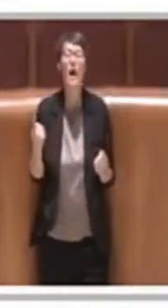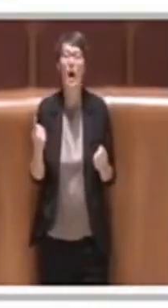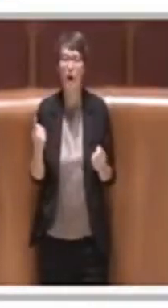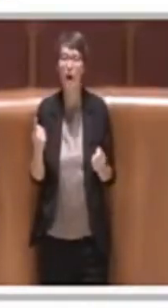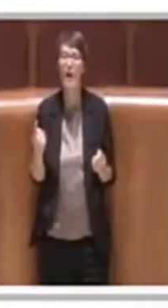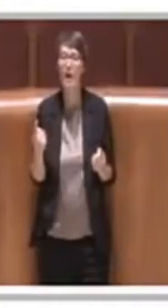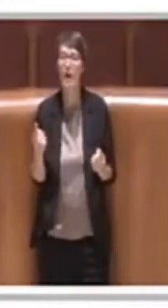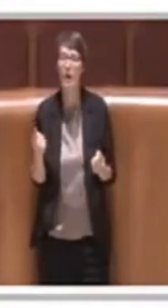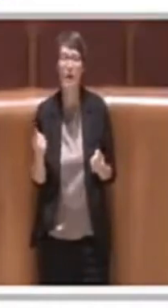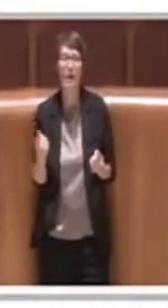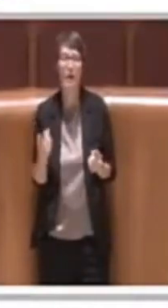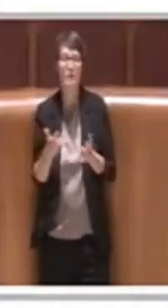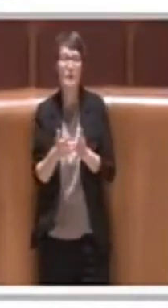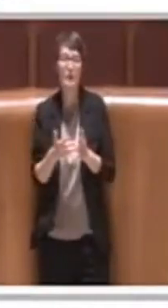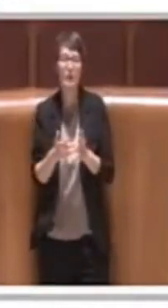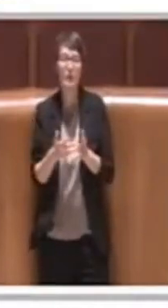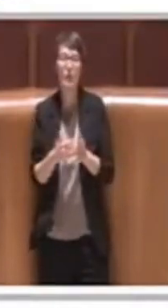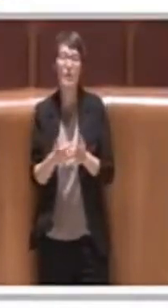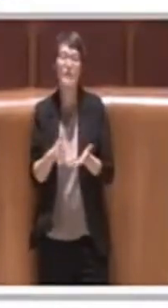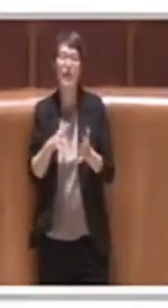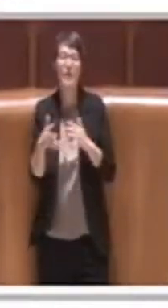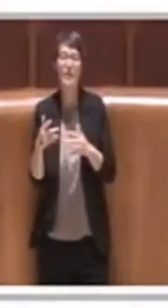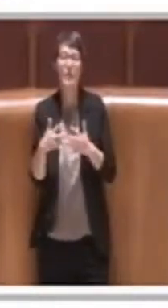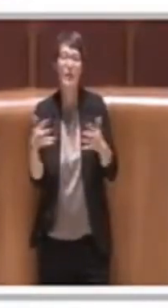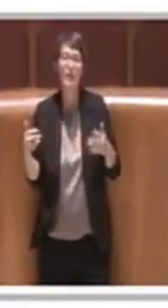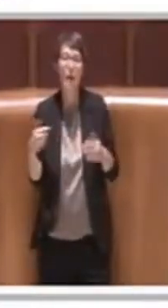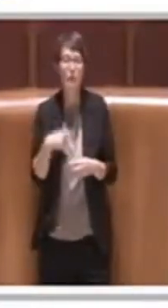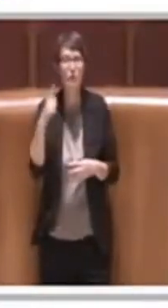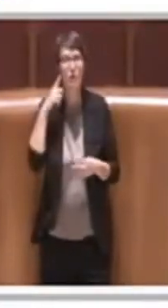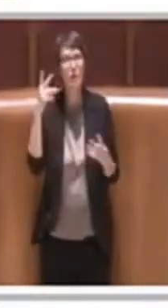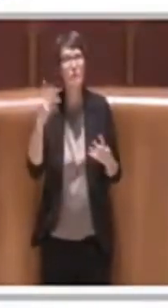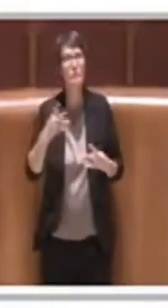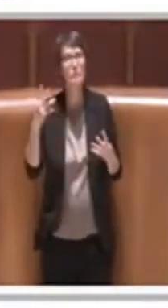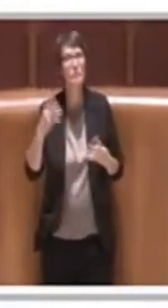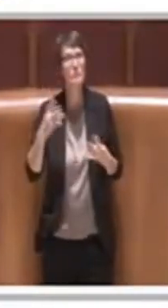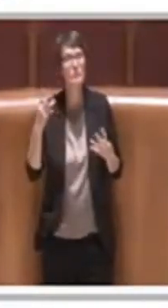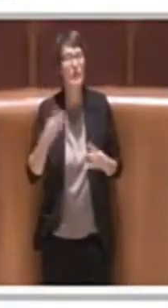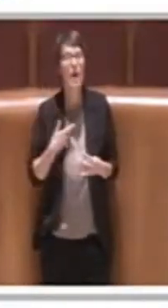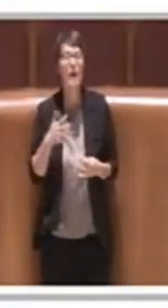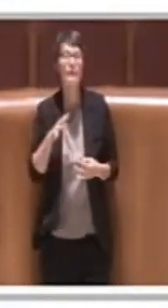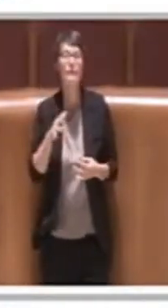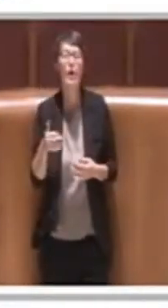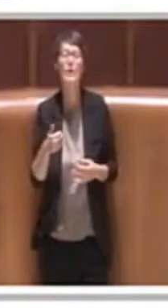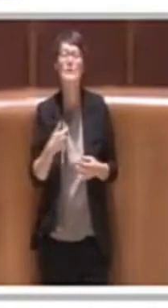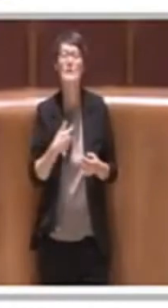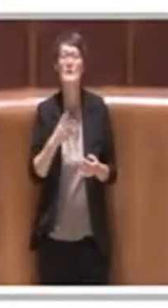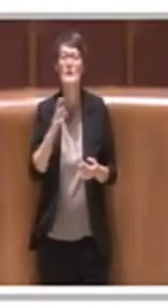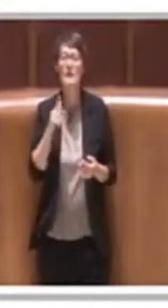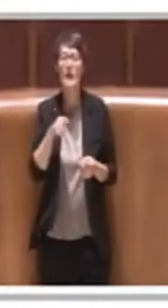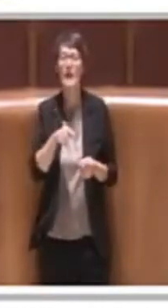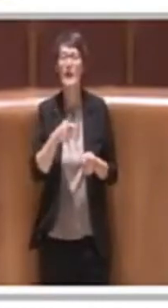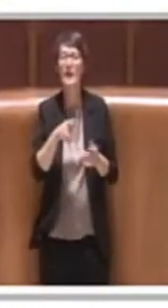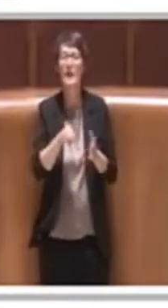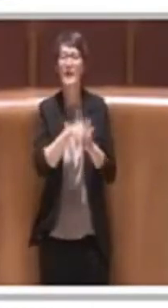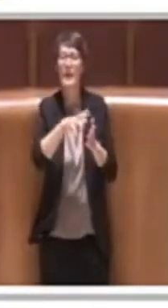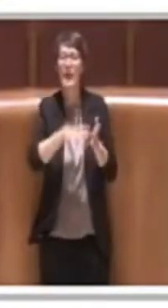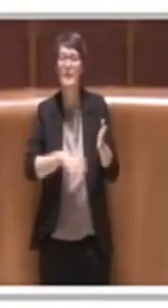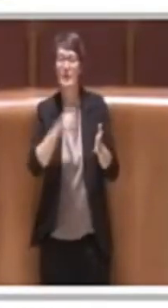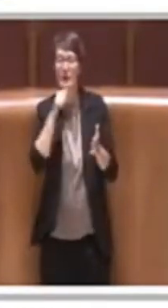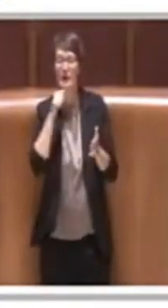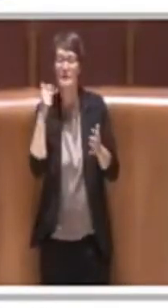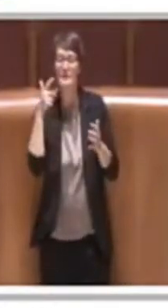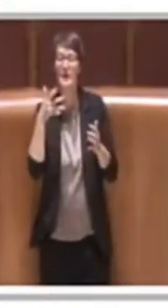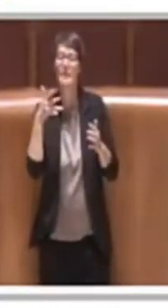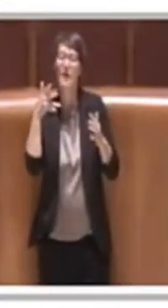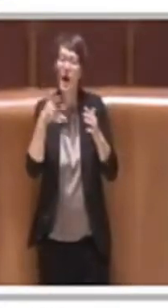la maggioranza ha fatto una valutazione che forse questa delibera ha bisogno di alcuni approfondimenti che non erano stati, come